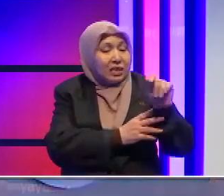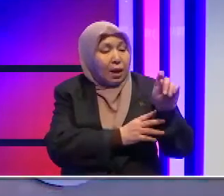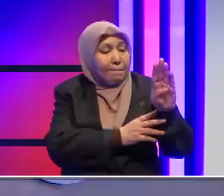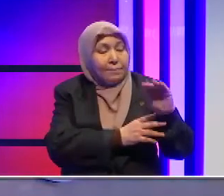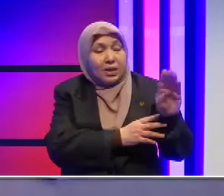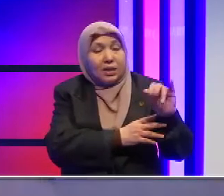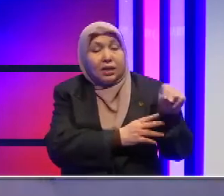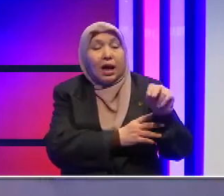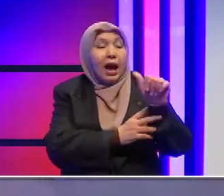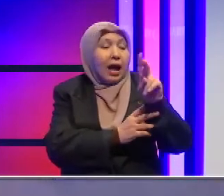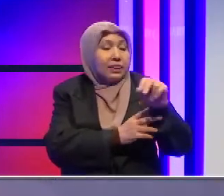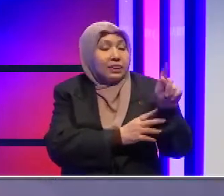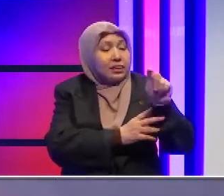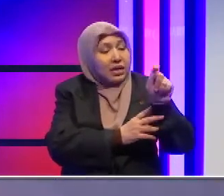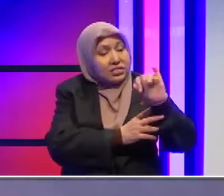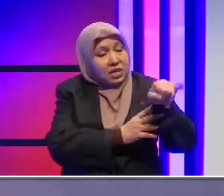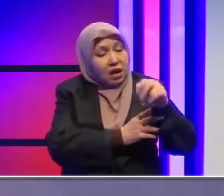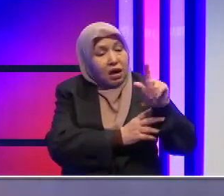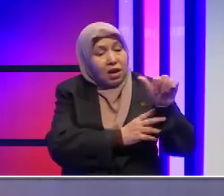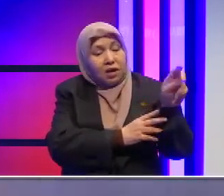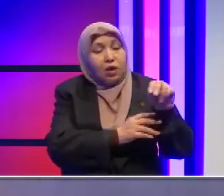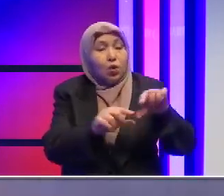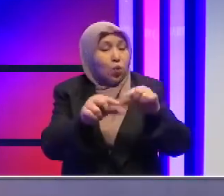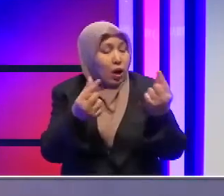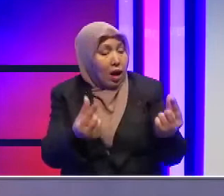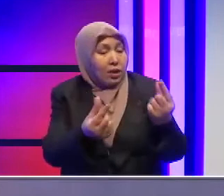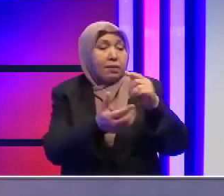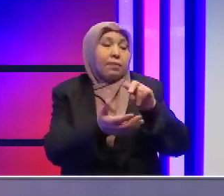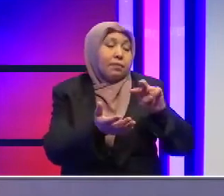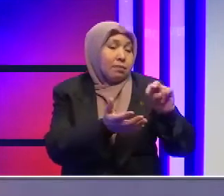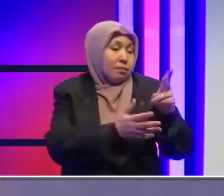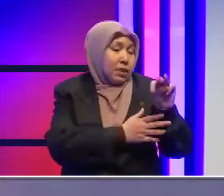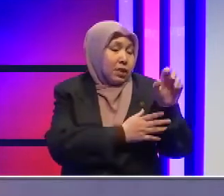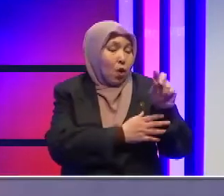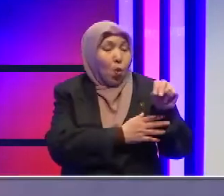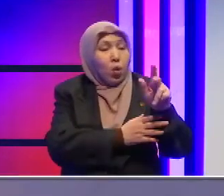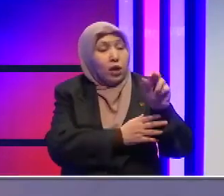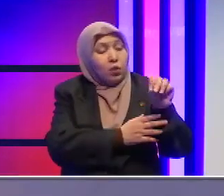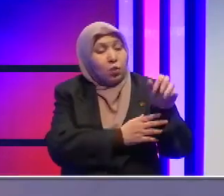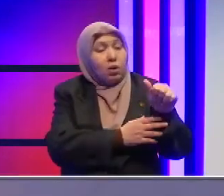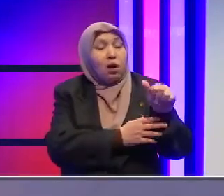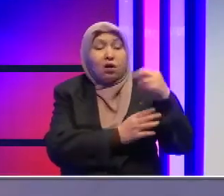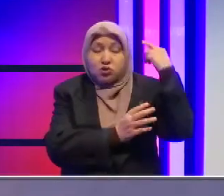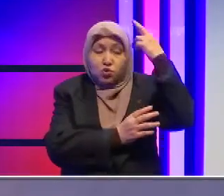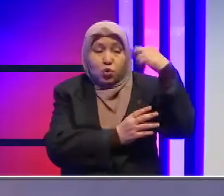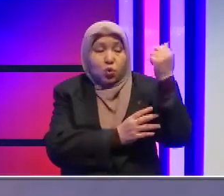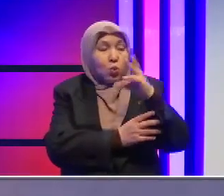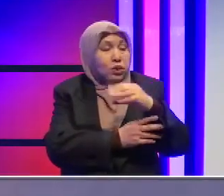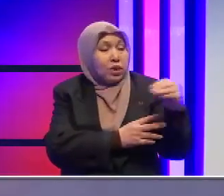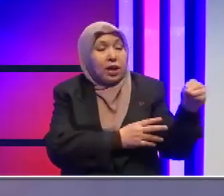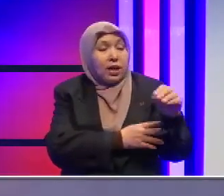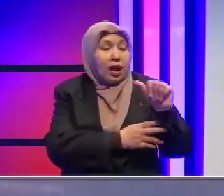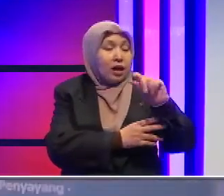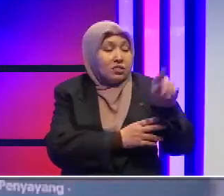عندك أن تجعل القرآن العظيم ربيع قلوبنا ونور صدورنا وجلاء